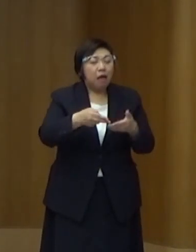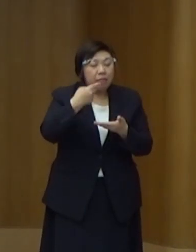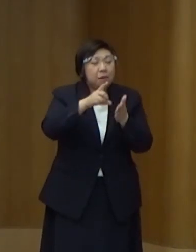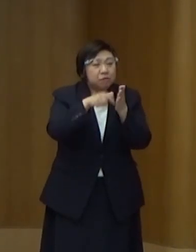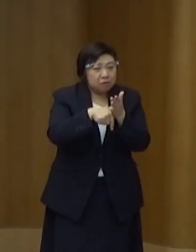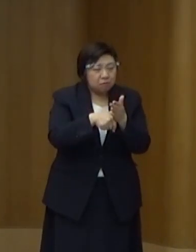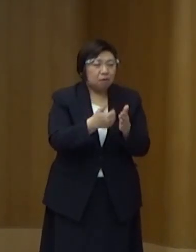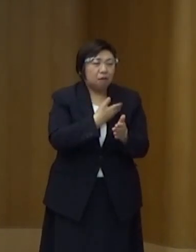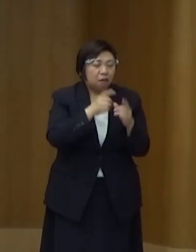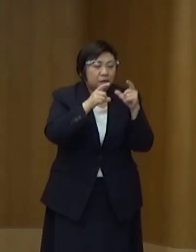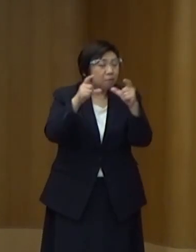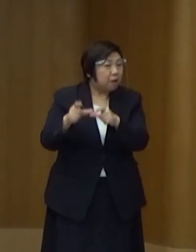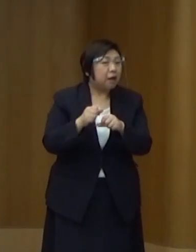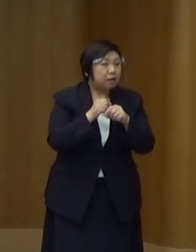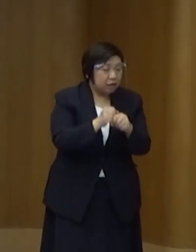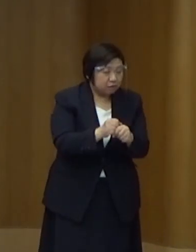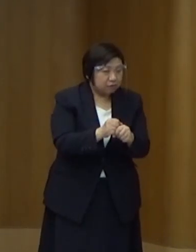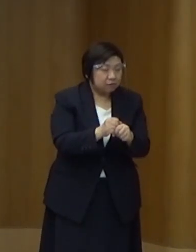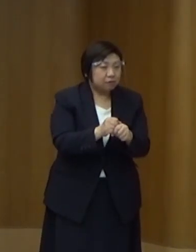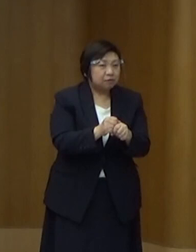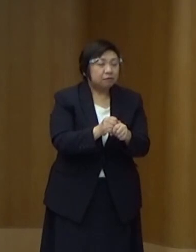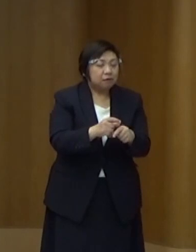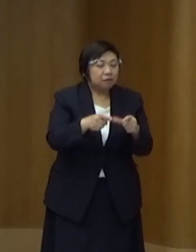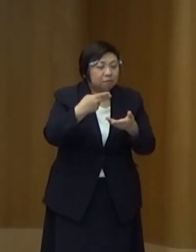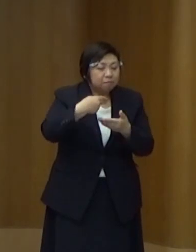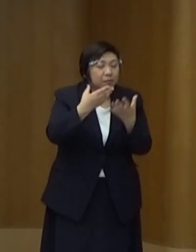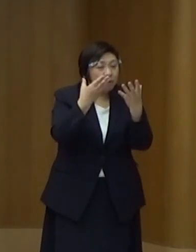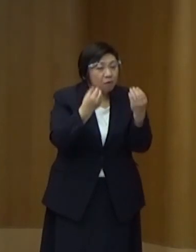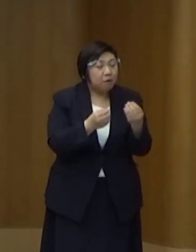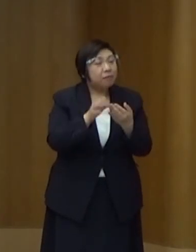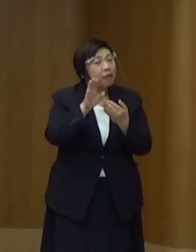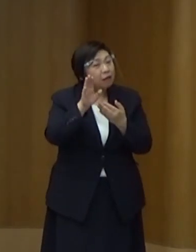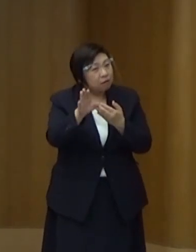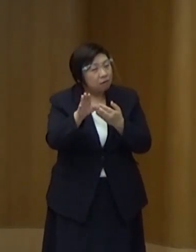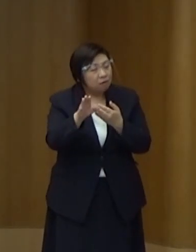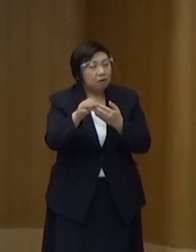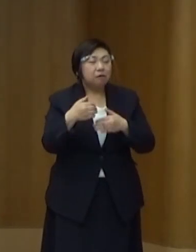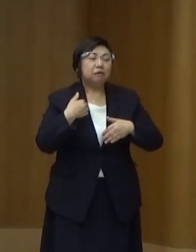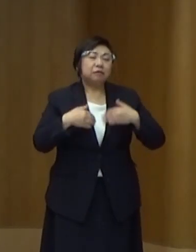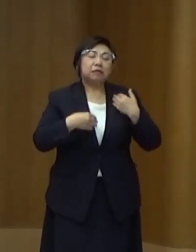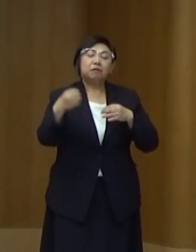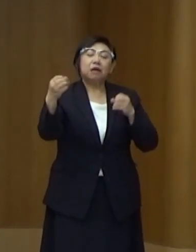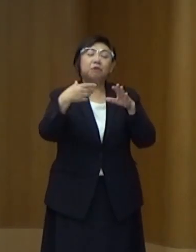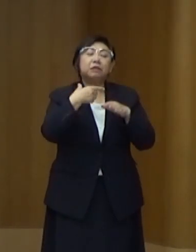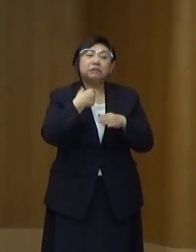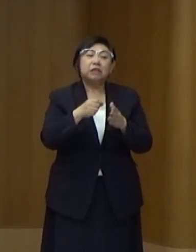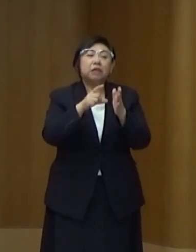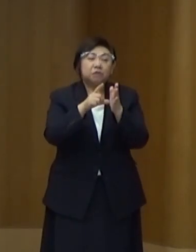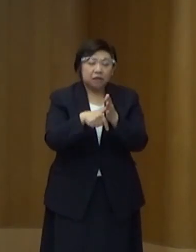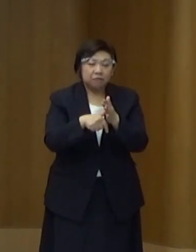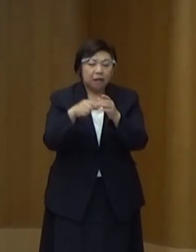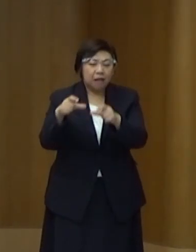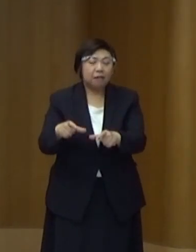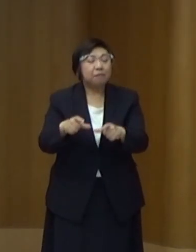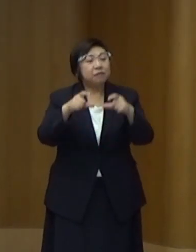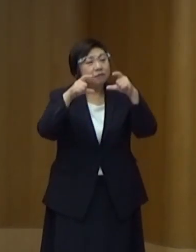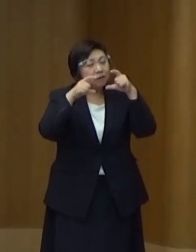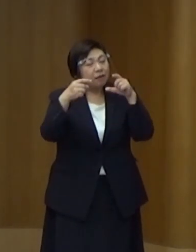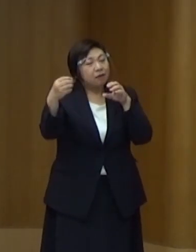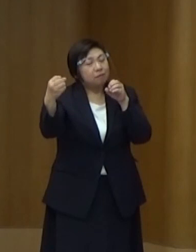きゃいけませんから、マスクを外して食べていただいて、楽しく会話をしようというときにはマスクをしてい